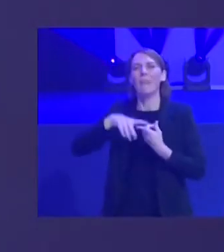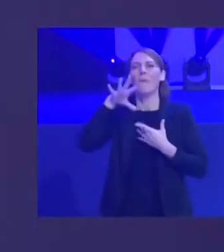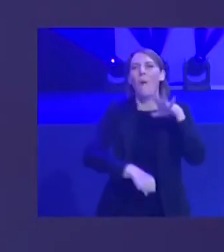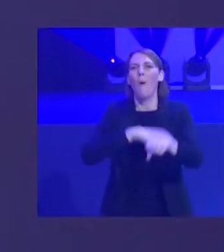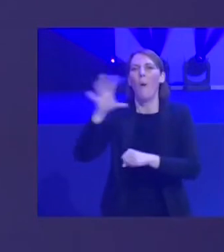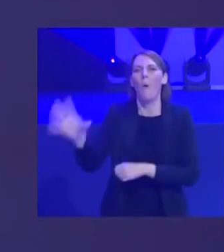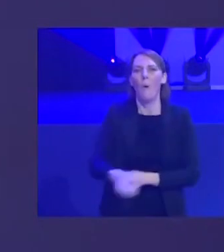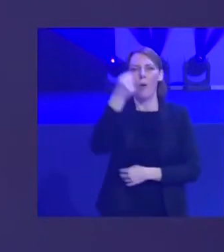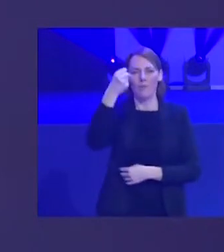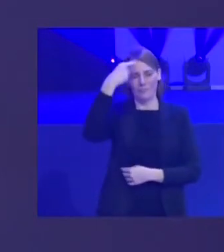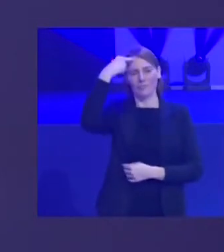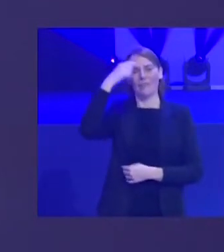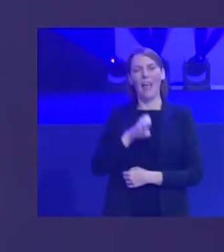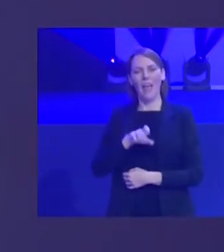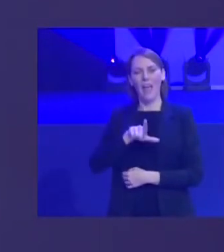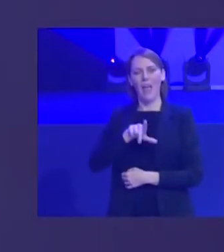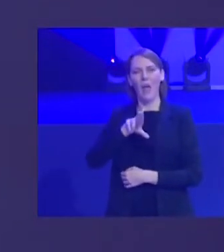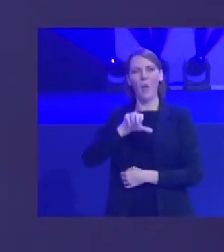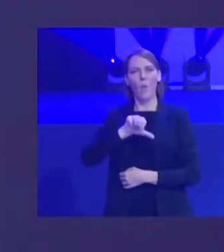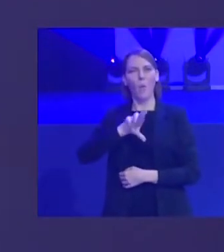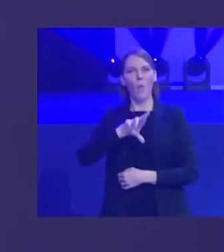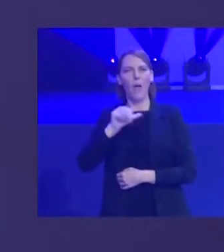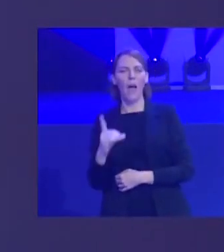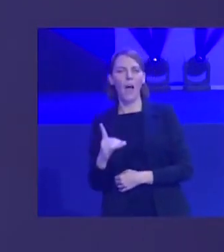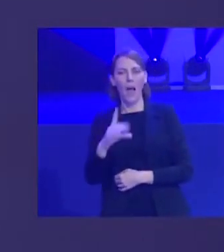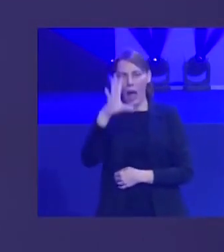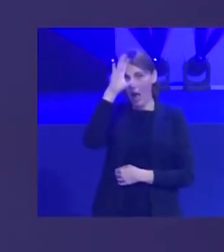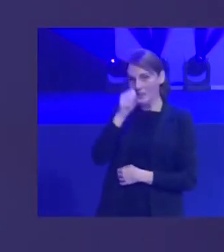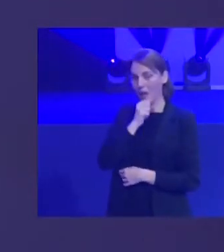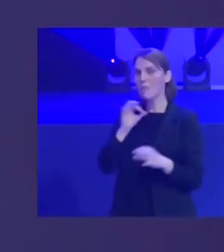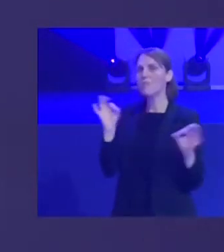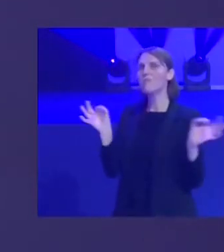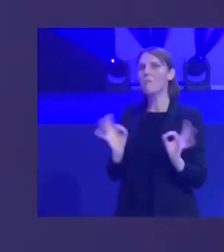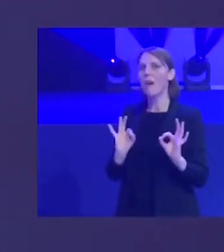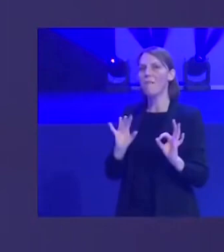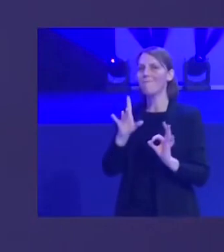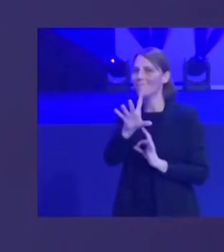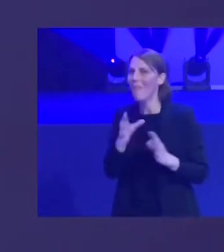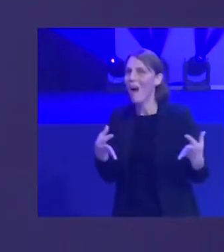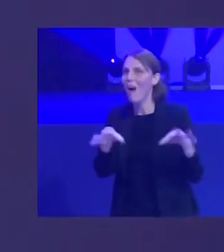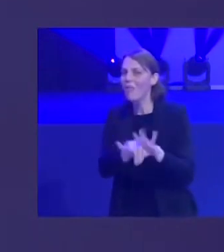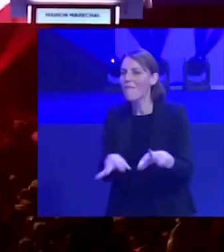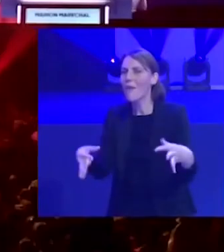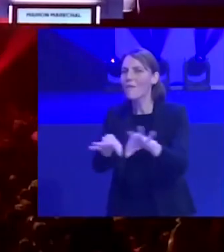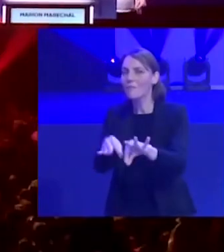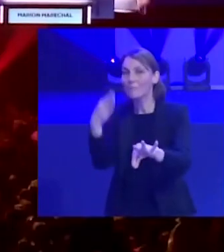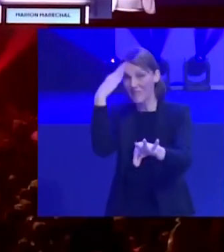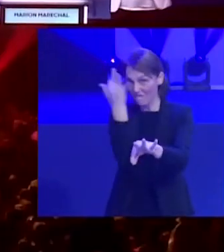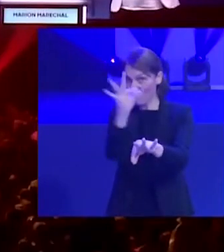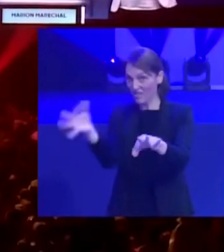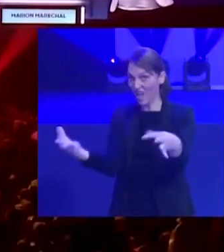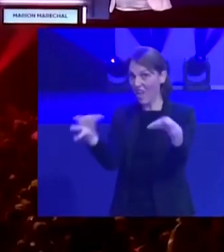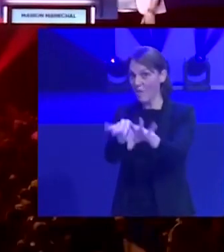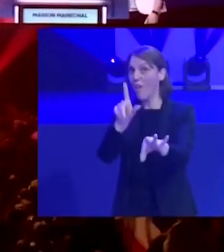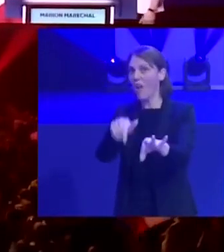Il n'y a pas de hasard, il n'y a que des rendez-vous. Quand la France donne rendez-vous, on ne tergiverse pas. On y va, alors